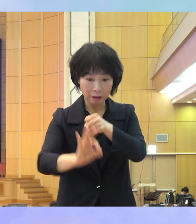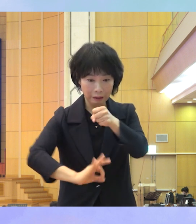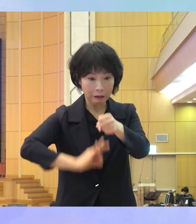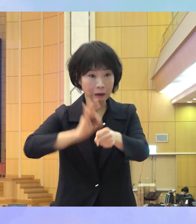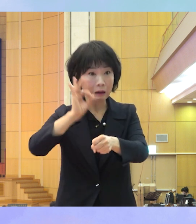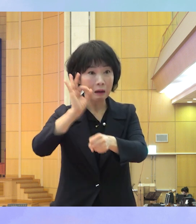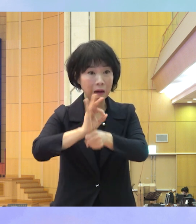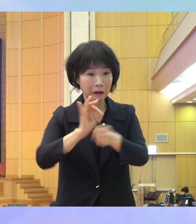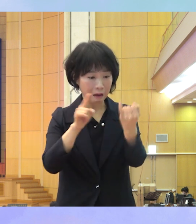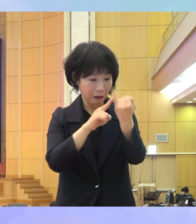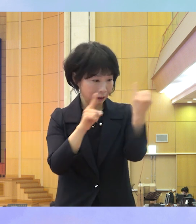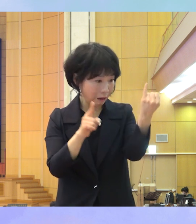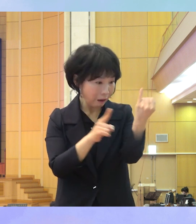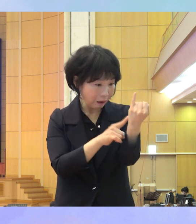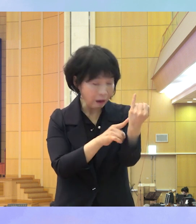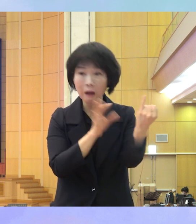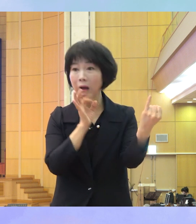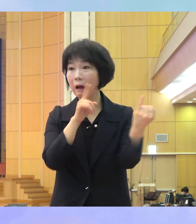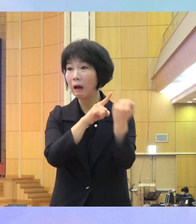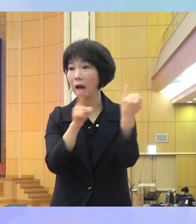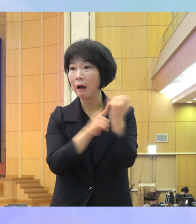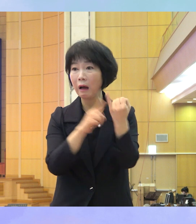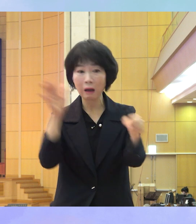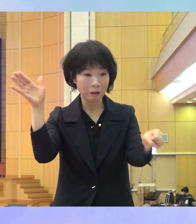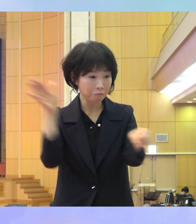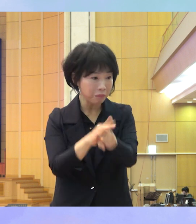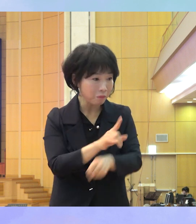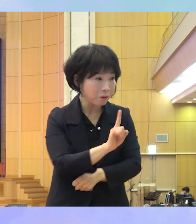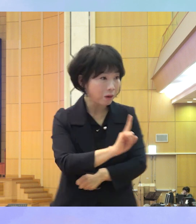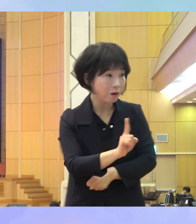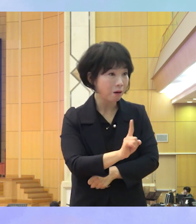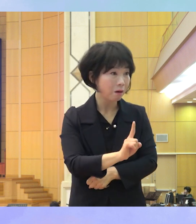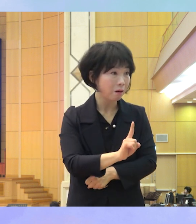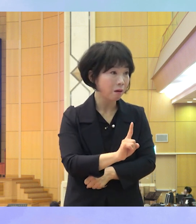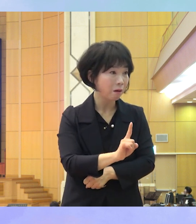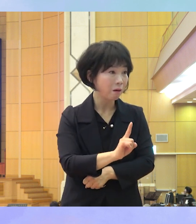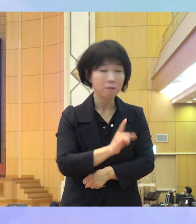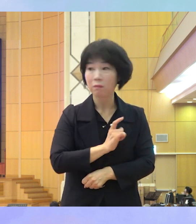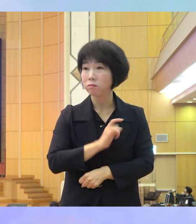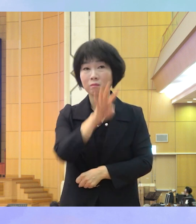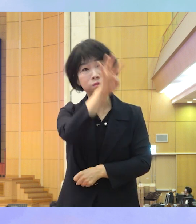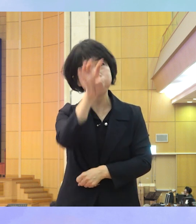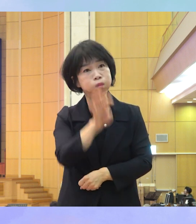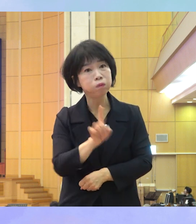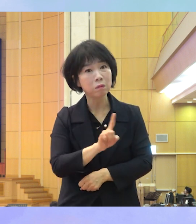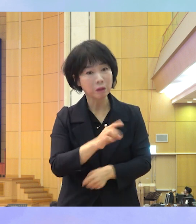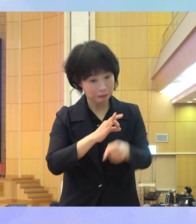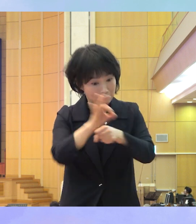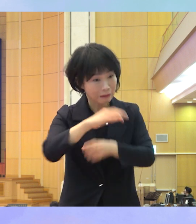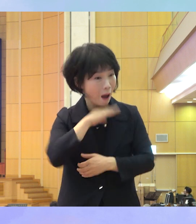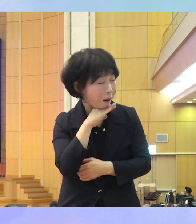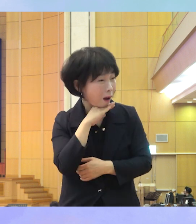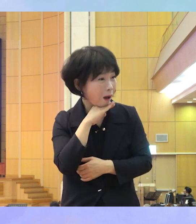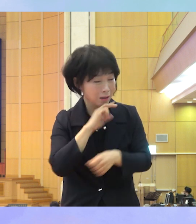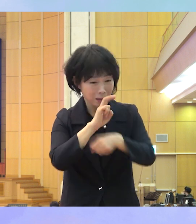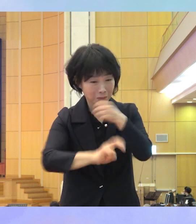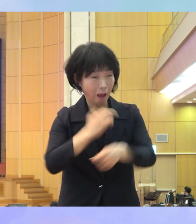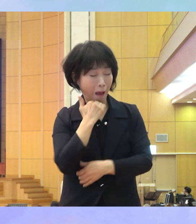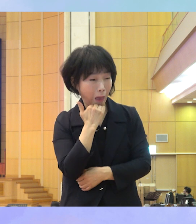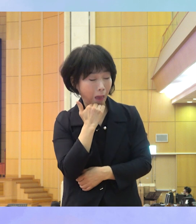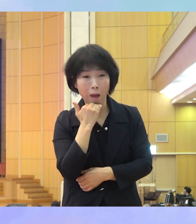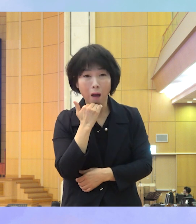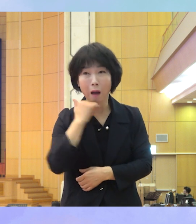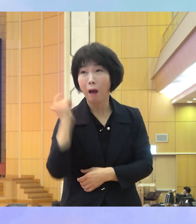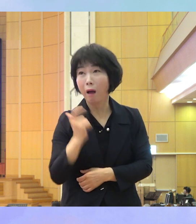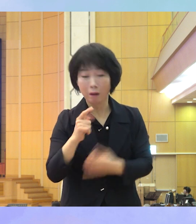지나도 아이를 낳을 기미가 전혀 보이지 않습니다. 전혀 보이지 않습니다. 로마서에